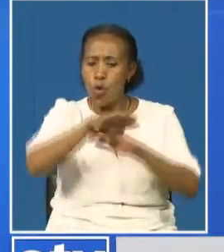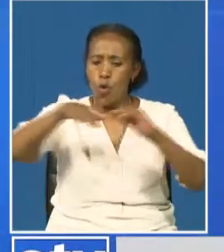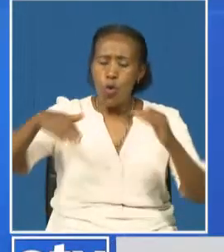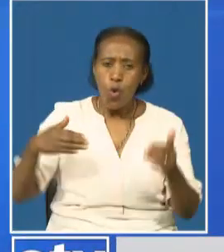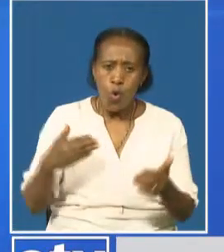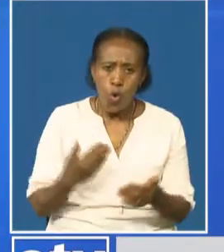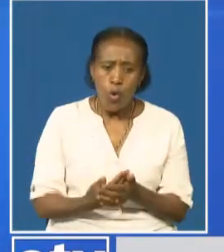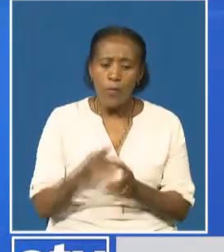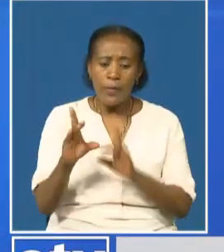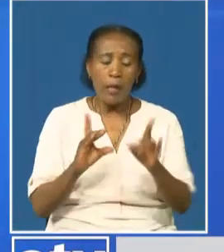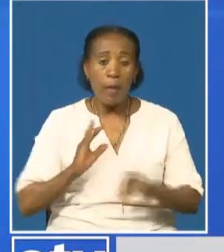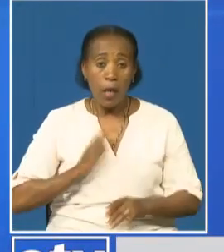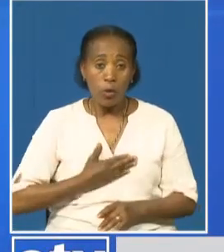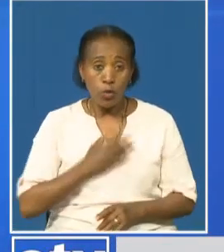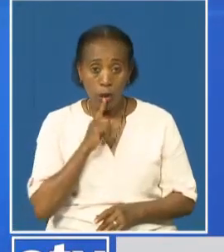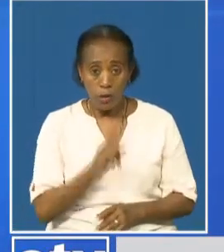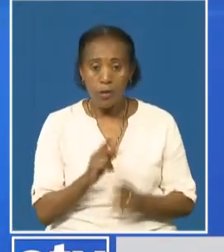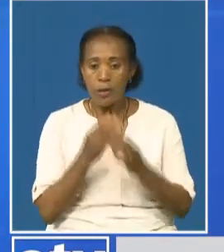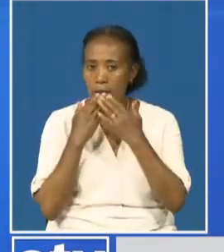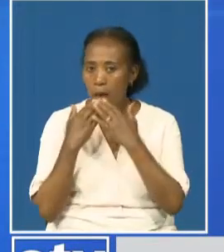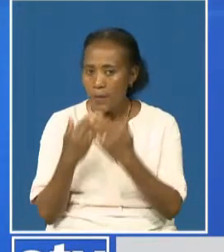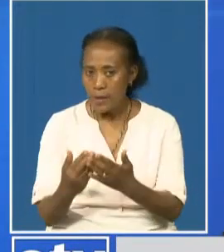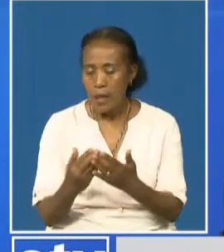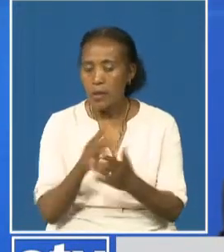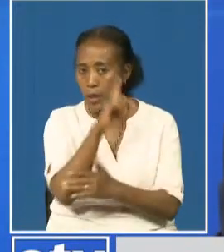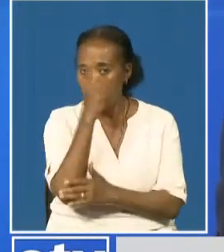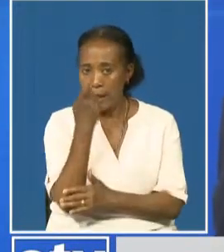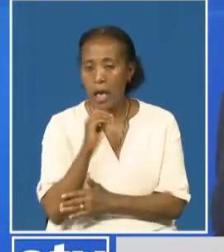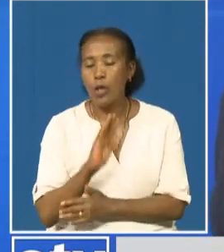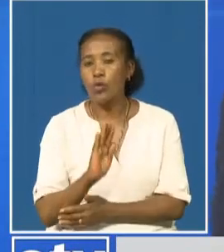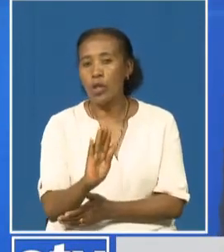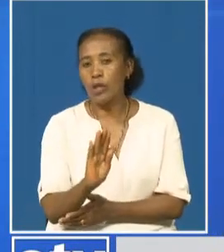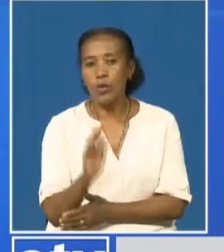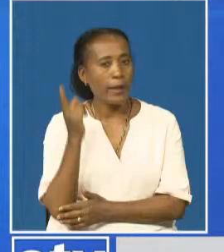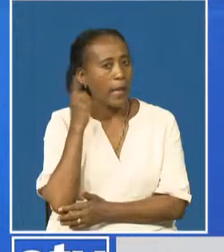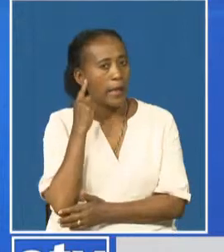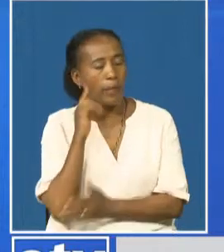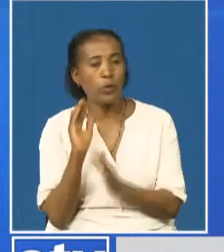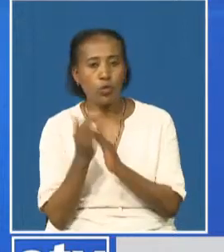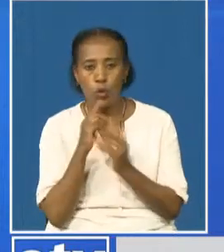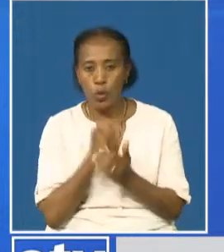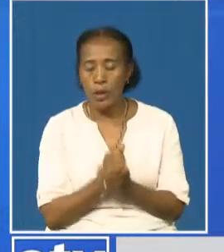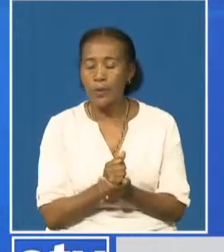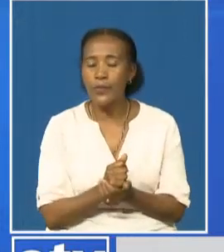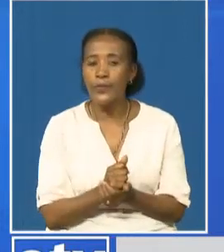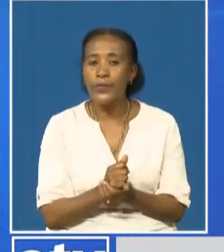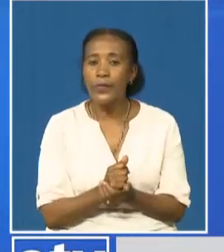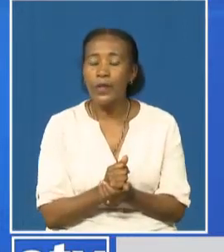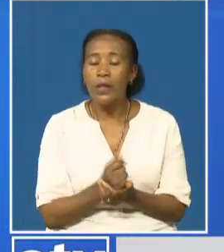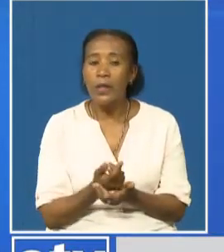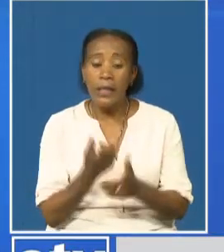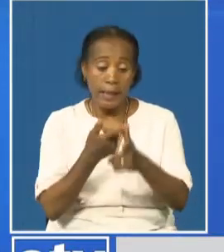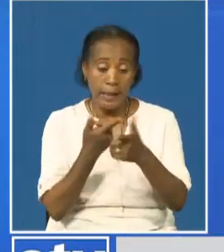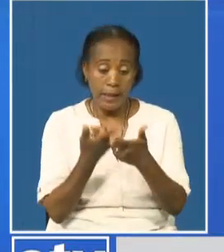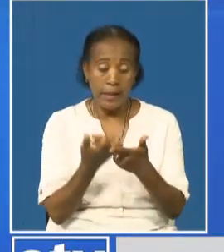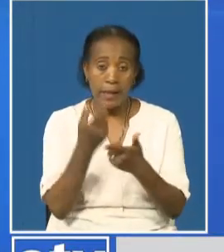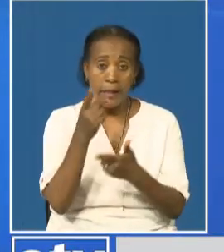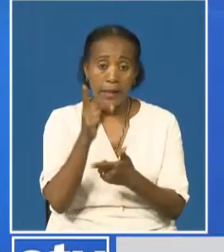ሁሉንም ተመልካቾቻችንን አመሰግናለሁ ለጥያቄዎቻቸው ያዳመጡን ስለሆነ